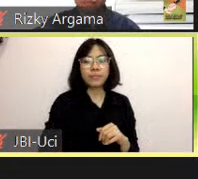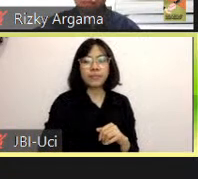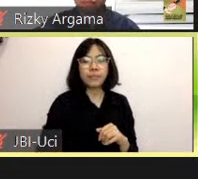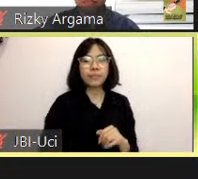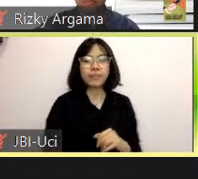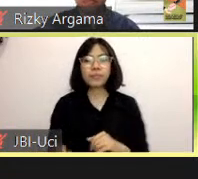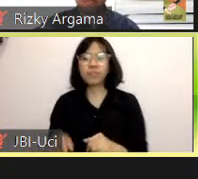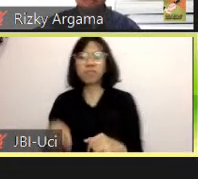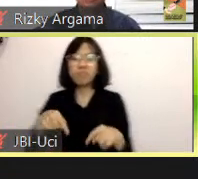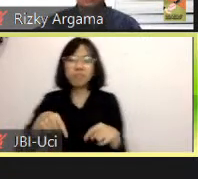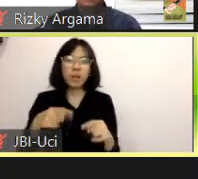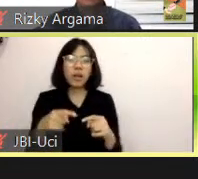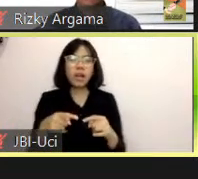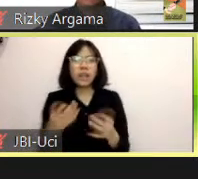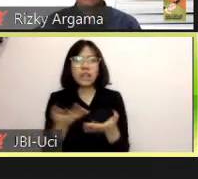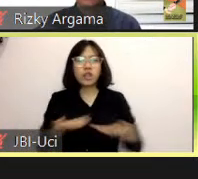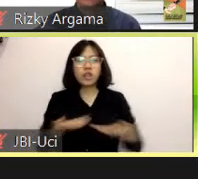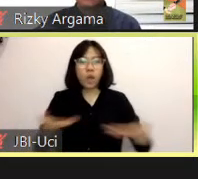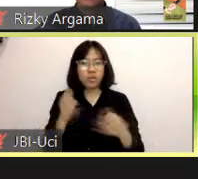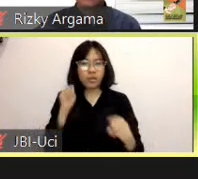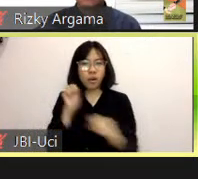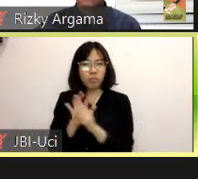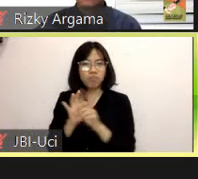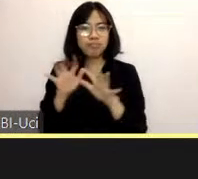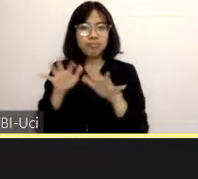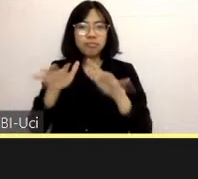meningkat ya, dan juga jadi concern banyak pihak,